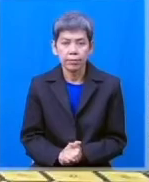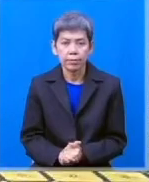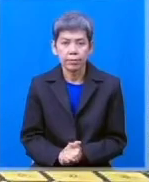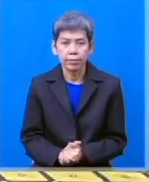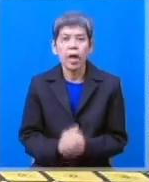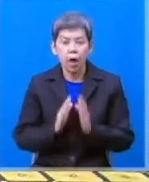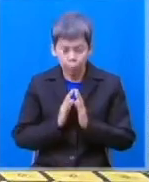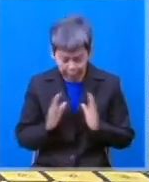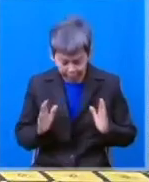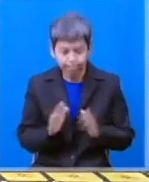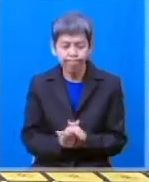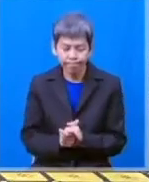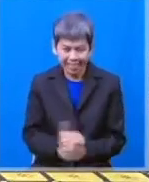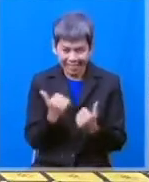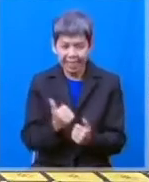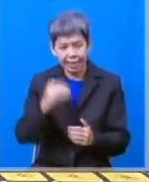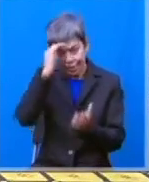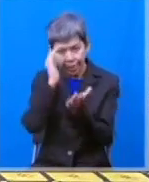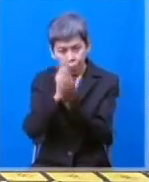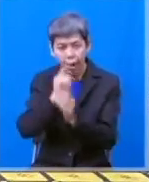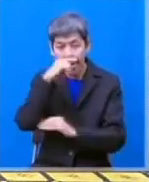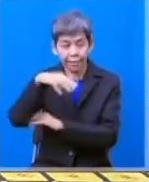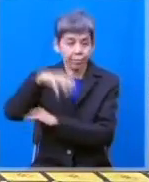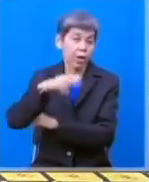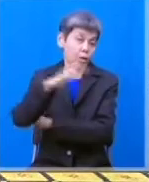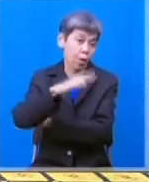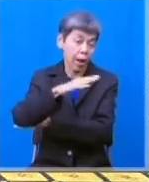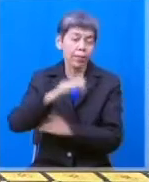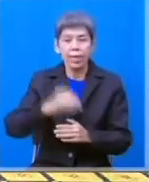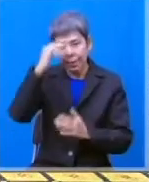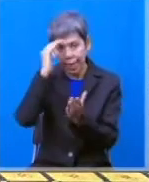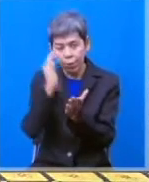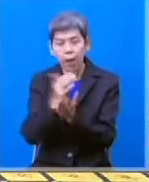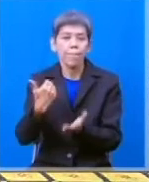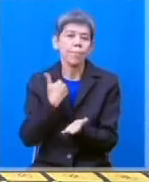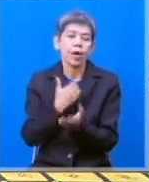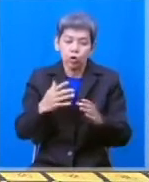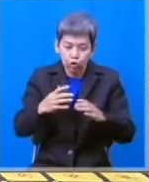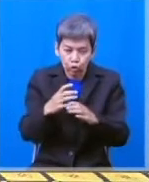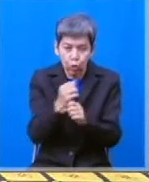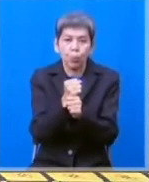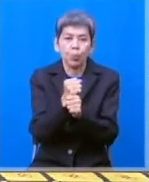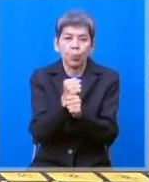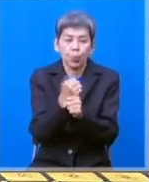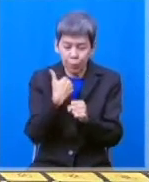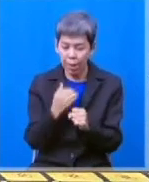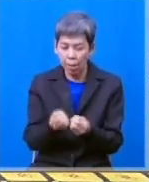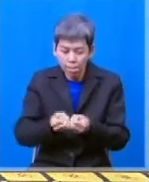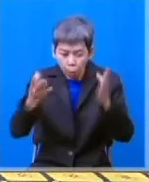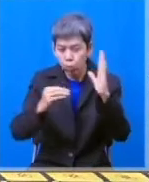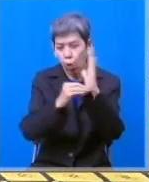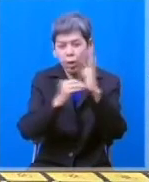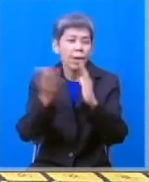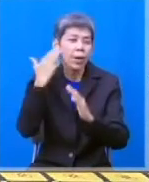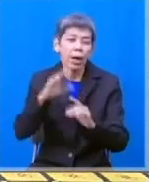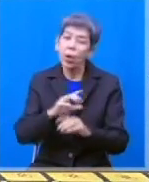ขอบคุณครับทั้งสองท่านครับที่สำนักงานตำรวจแห่งชาติเมื่อช่วงบ่ายที่ผ่านมานะครับตำรวจก็ได้มีการสรุปกรณีเหตุระเบิดป่วนเมืองเมื่อวันที่